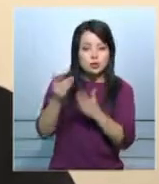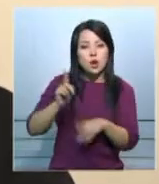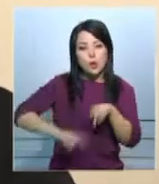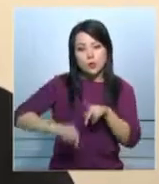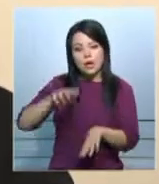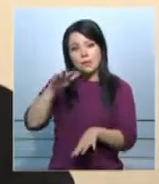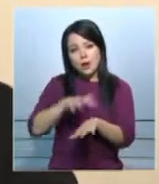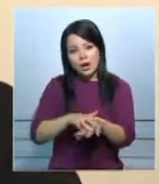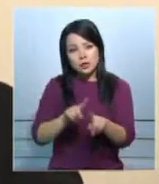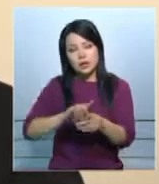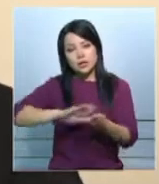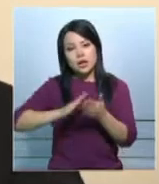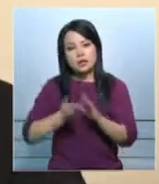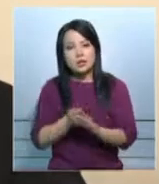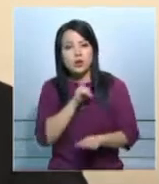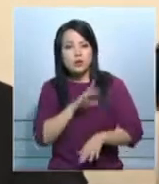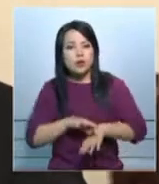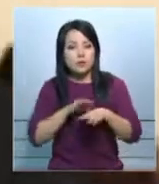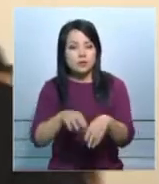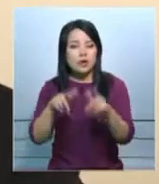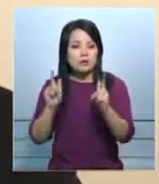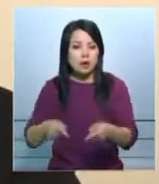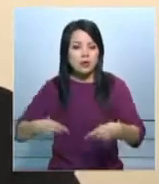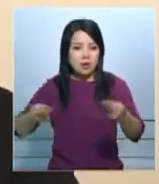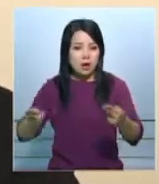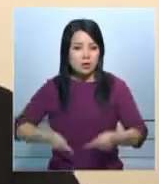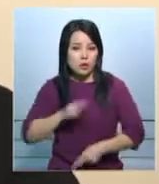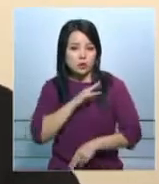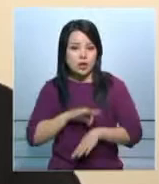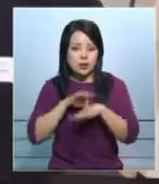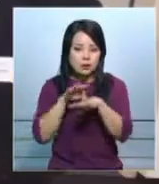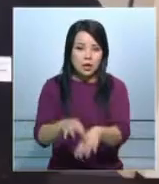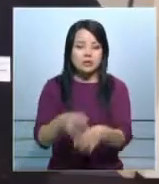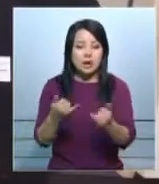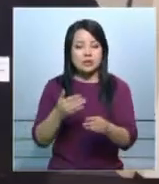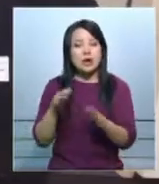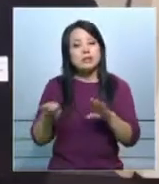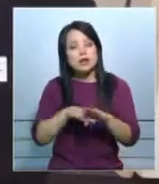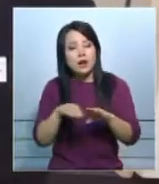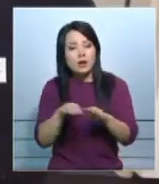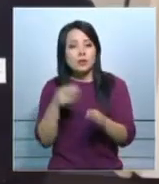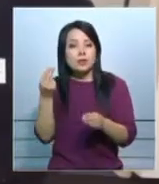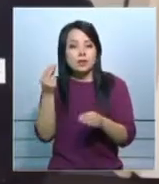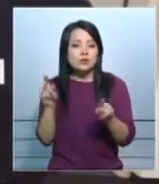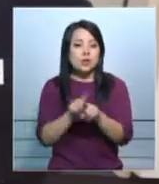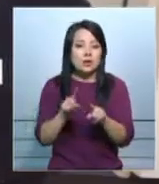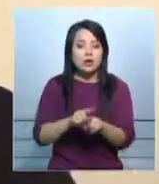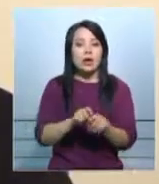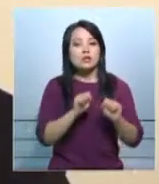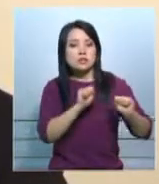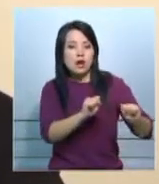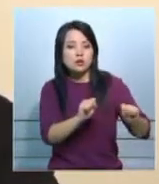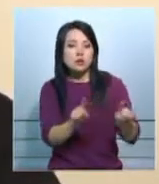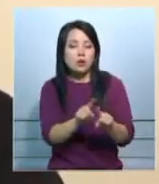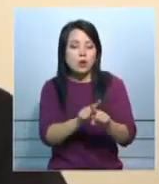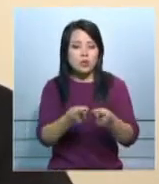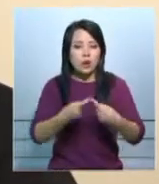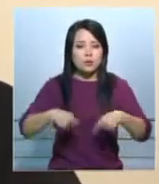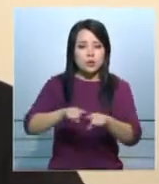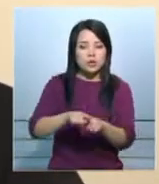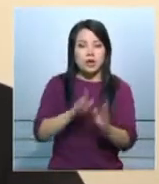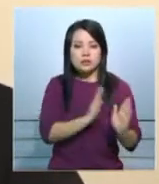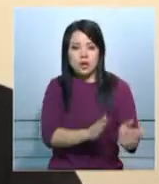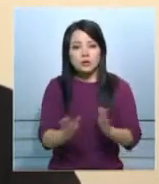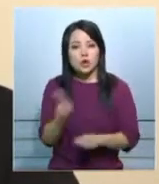отандық банктермен келісімшарттар жүргізіліп жатыр. Осылайша алдағы уақытта депозиттерді қабылдау, сақтандыру полисін рәсімдеу сынды